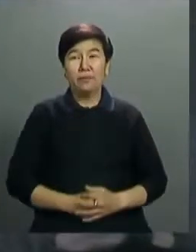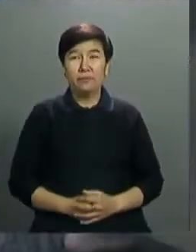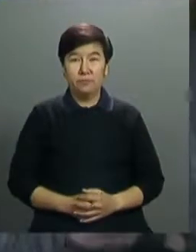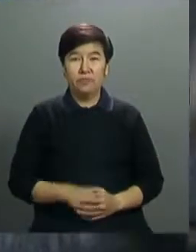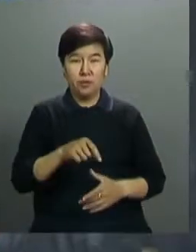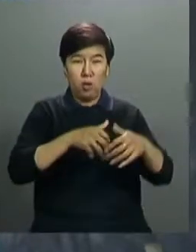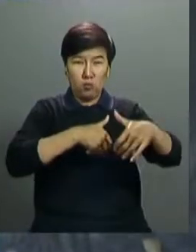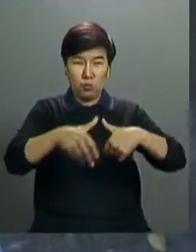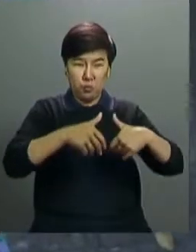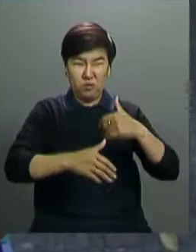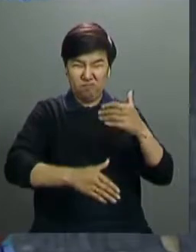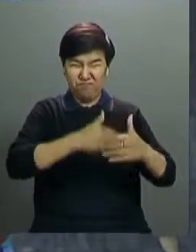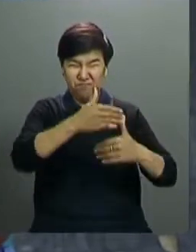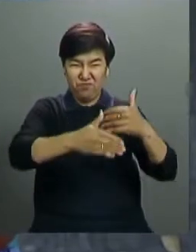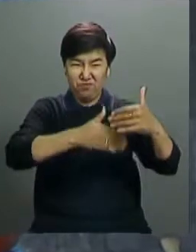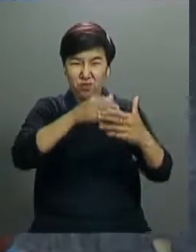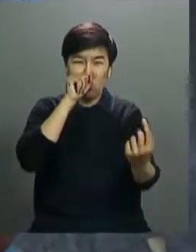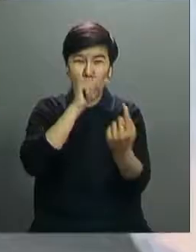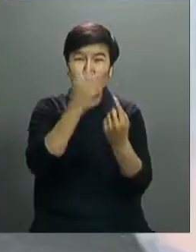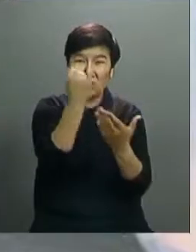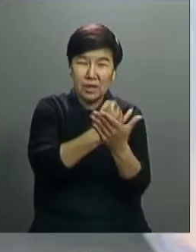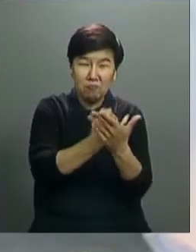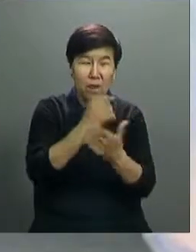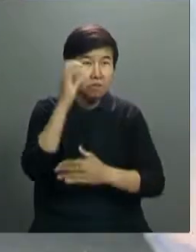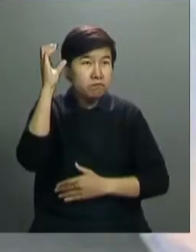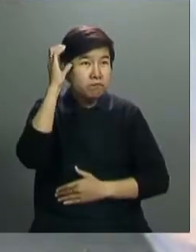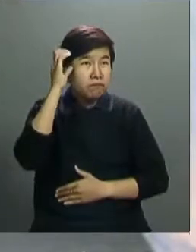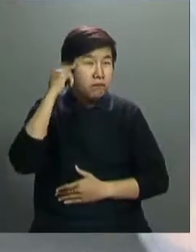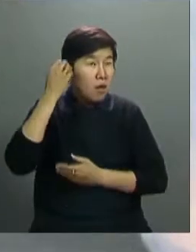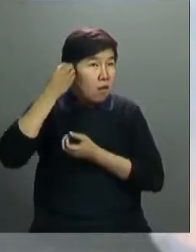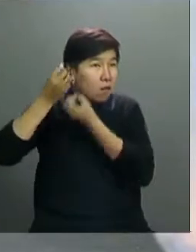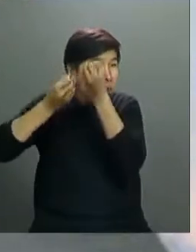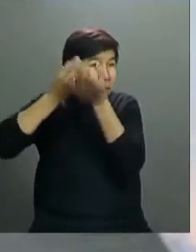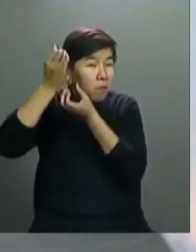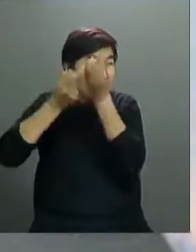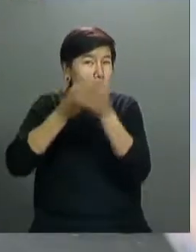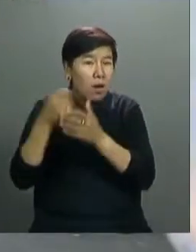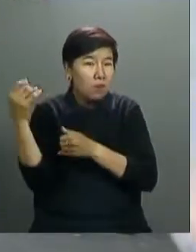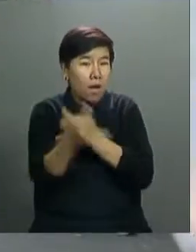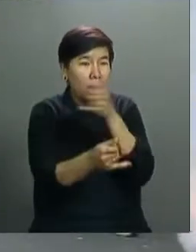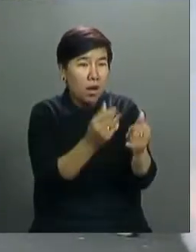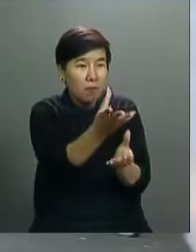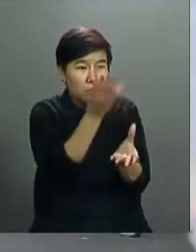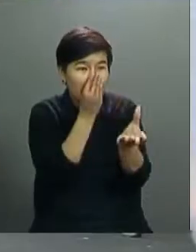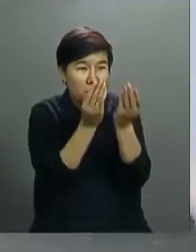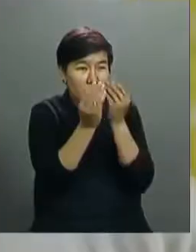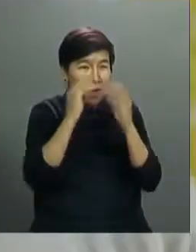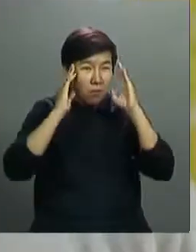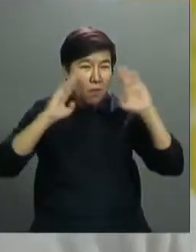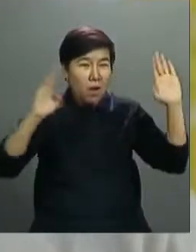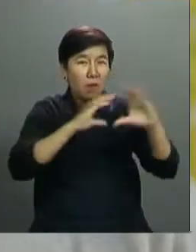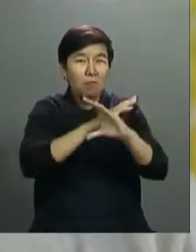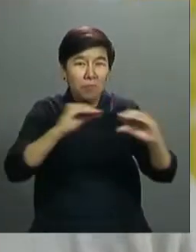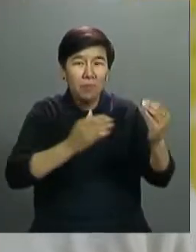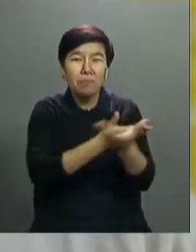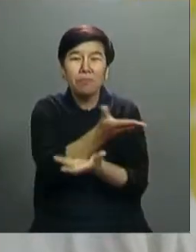เป็นชุมชนศิลปะเป็นพื้นที่สร้างสรรค์ที่ทุกคนสามารถเข้ามาเรียนรู้แลกเปลี่ยนและร่วมแบ่งปันกับคนอื่น แต่เราเ